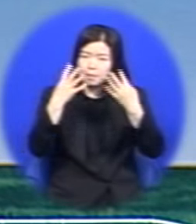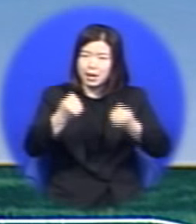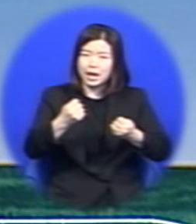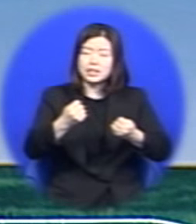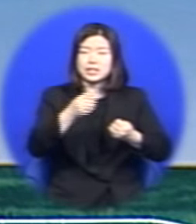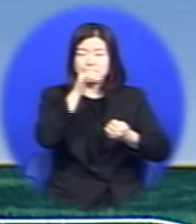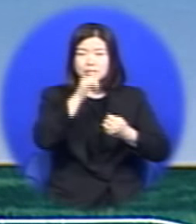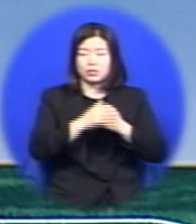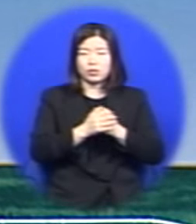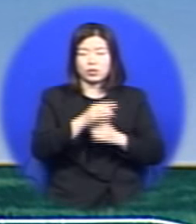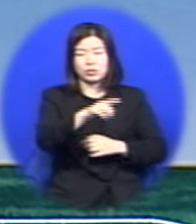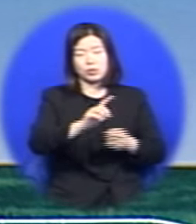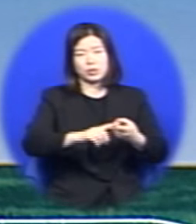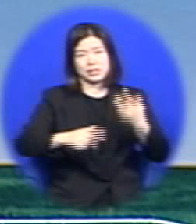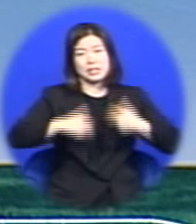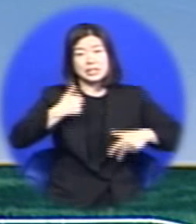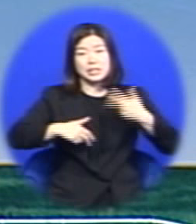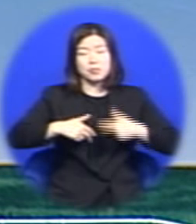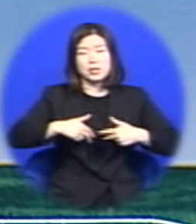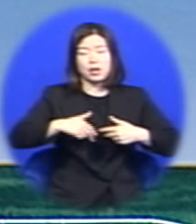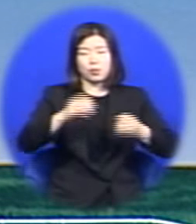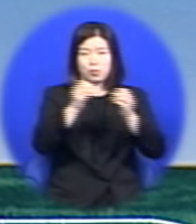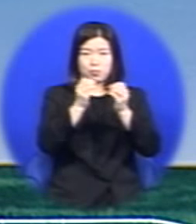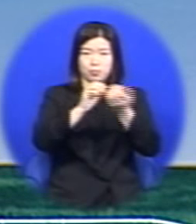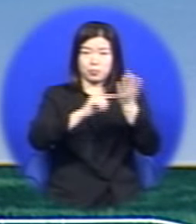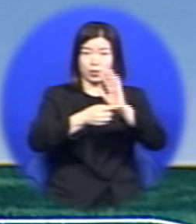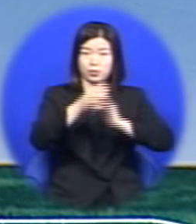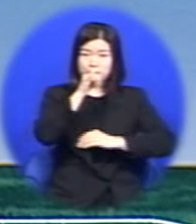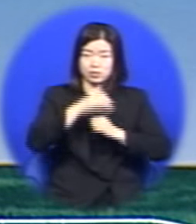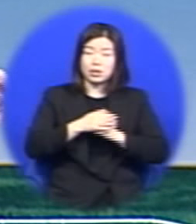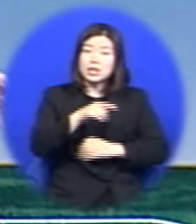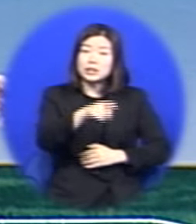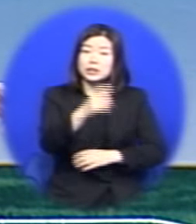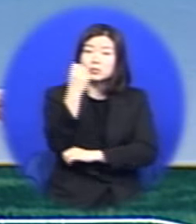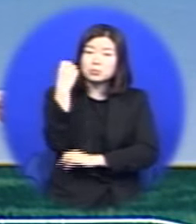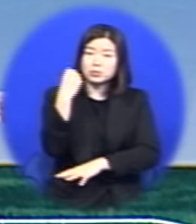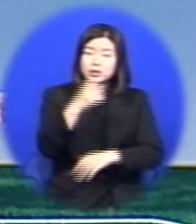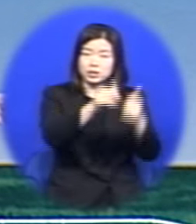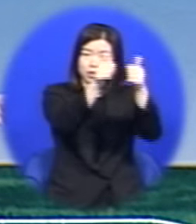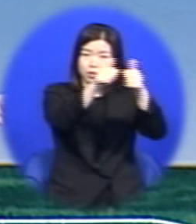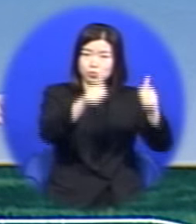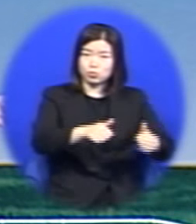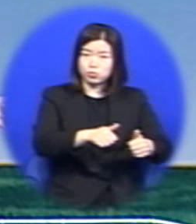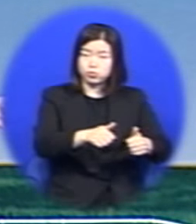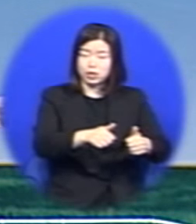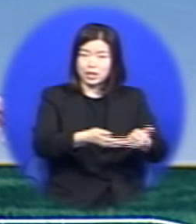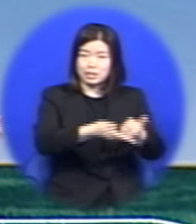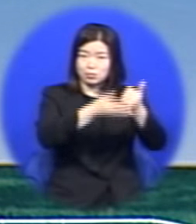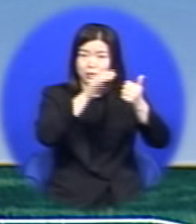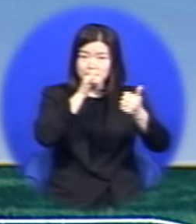그걸 재미라고 이렇게 표현을 합니다. 그 뿌리는 우상숭배입니다.